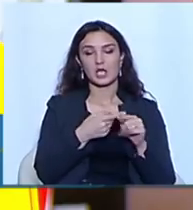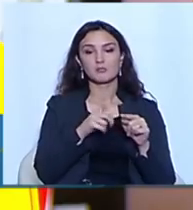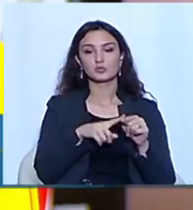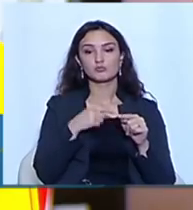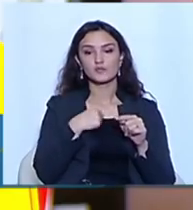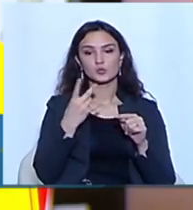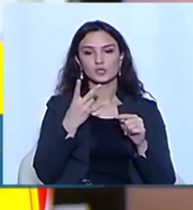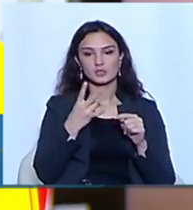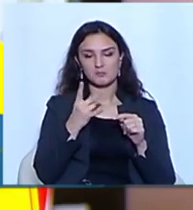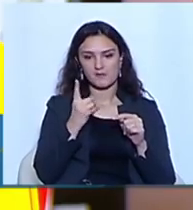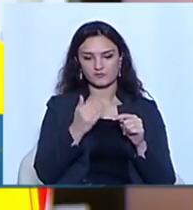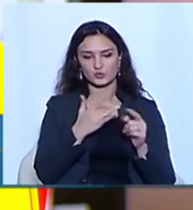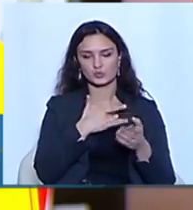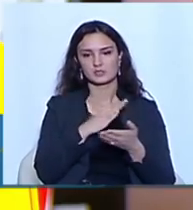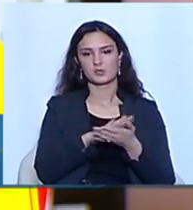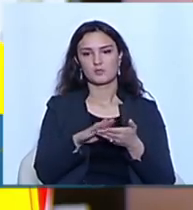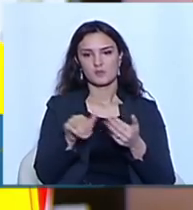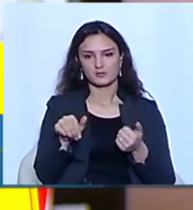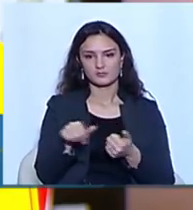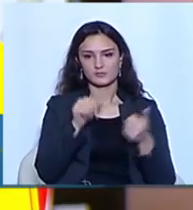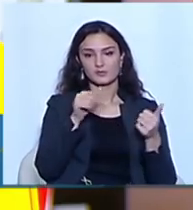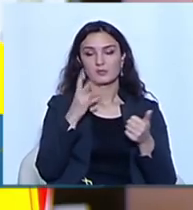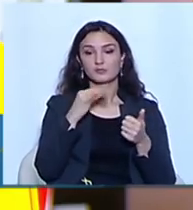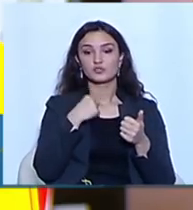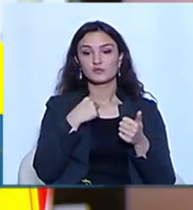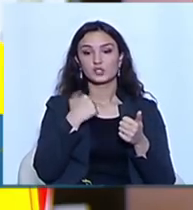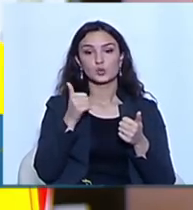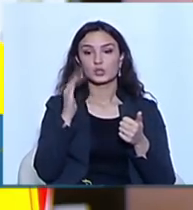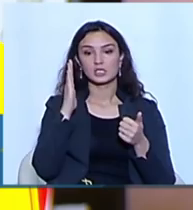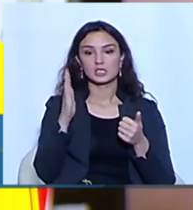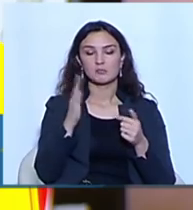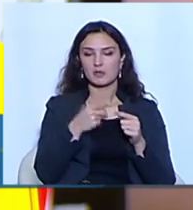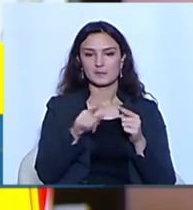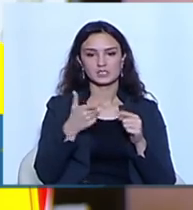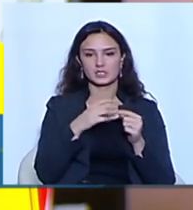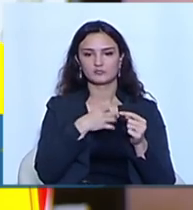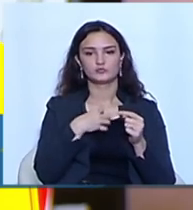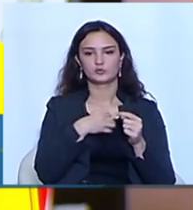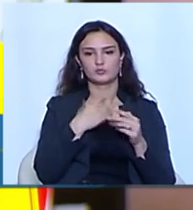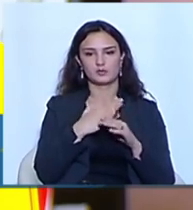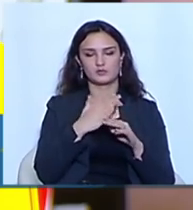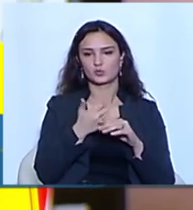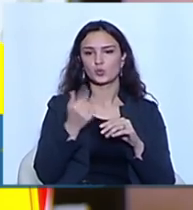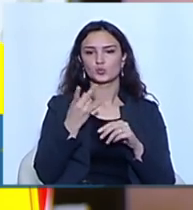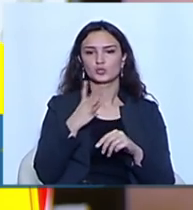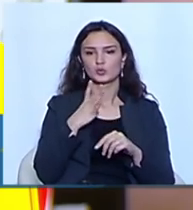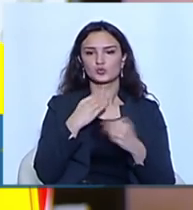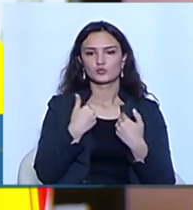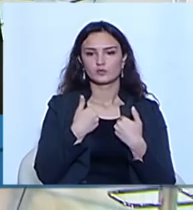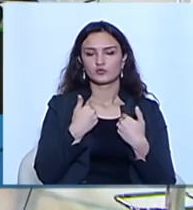უნდა წავახალისოთ ბავშვის გულწრფელობა, მაგრამ ჩვენი რეაგირება როგორი იქნება, ამას ძალიან დიდი მნიშვნელობა აქვს. აი როგორი უნდა იყოს